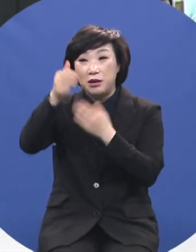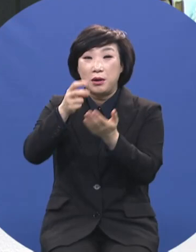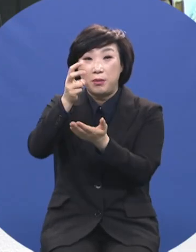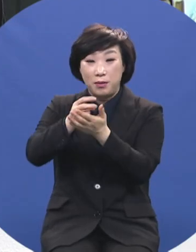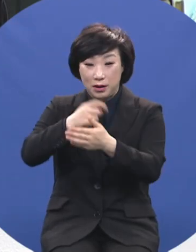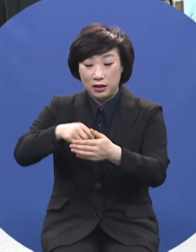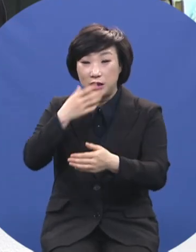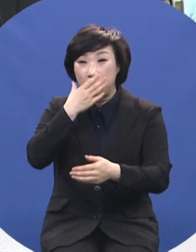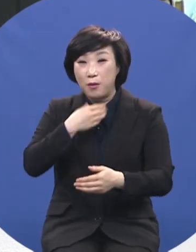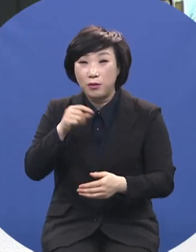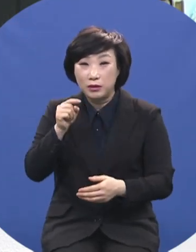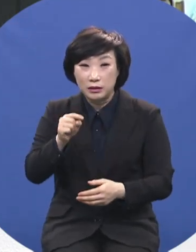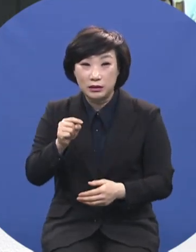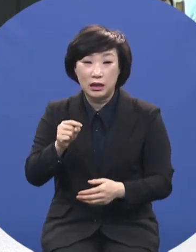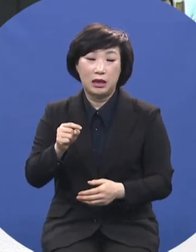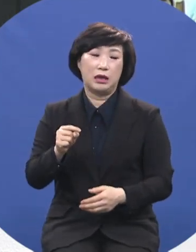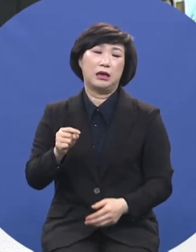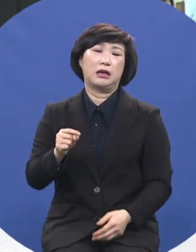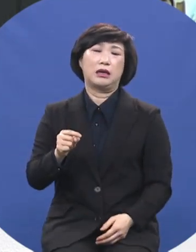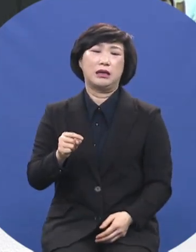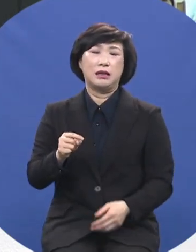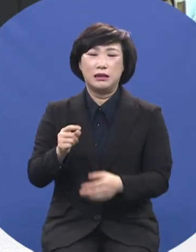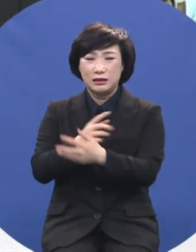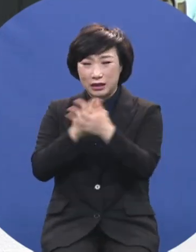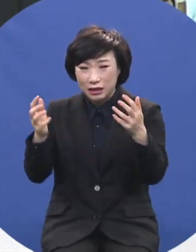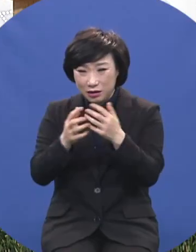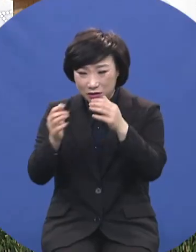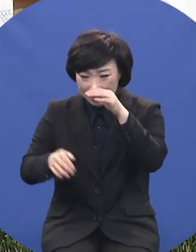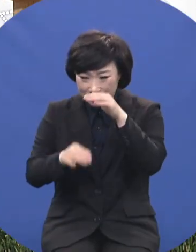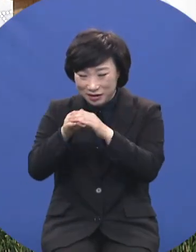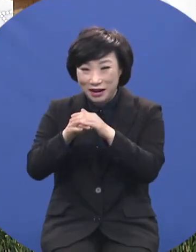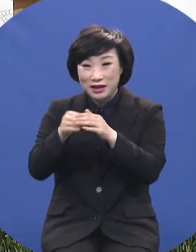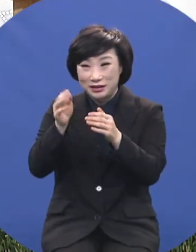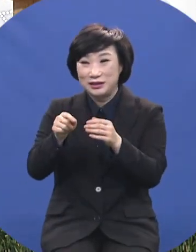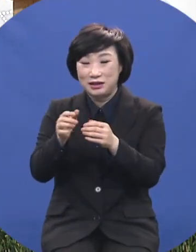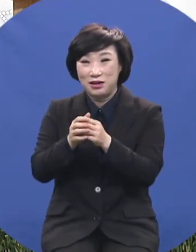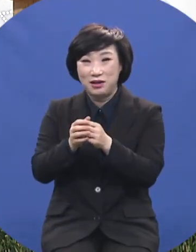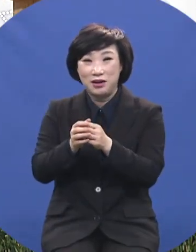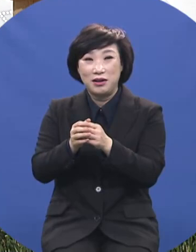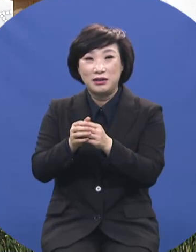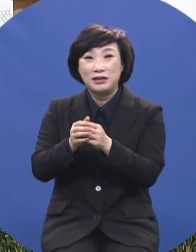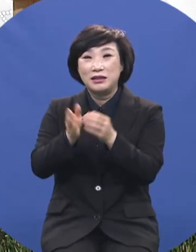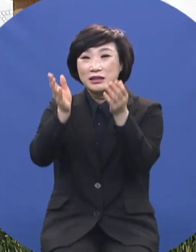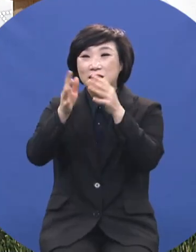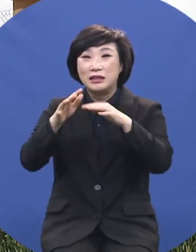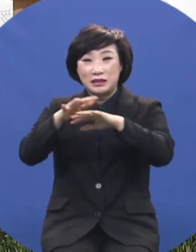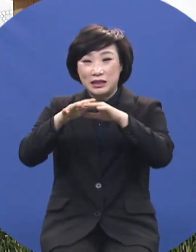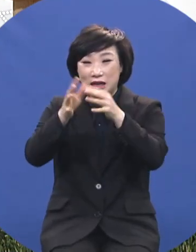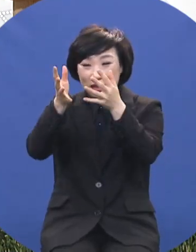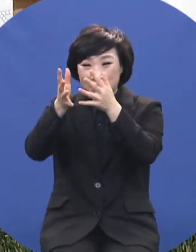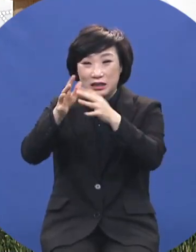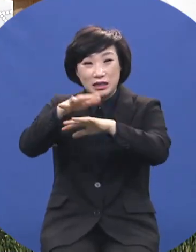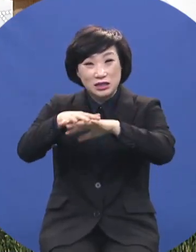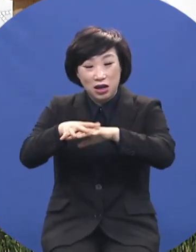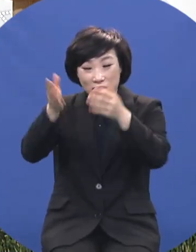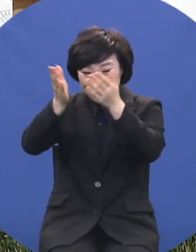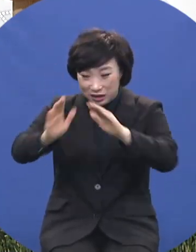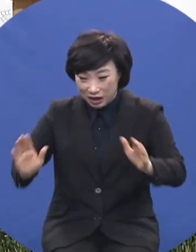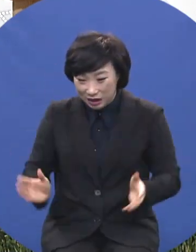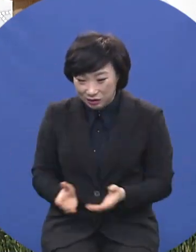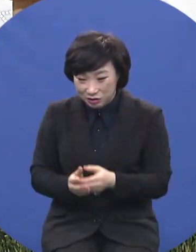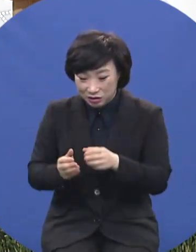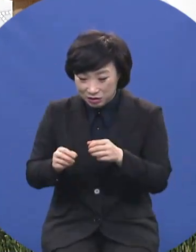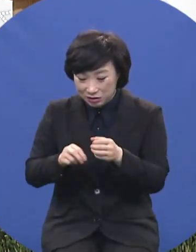복이 아주 가득 담고 있는 자루 밑이 떨어져 곡식이